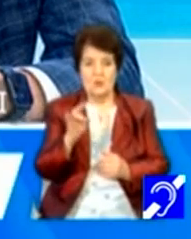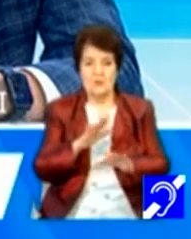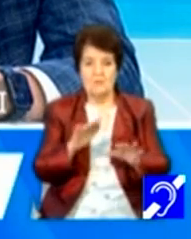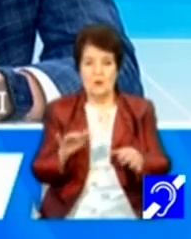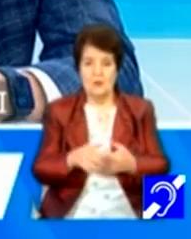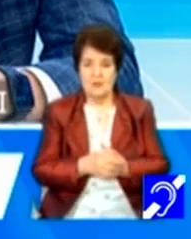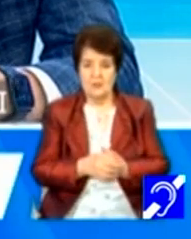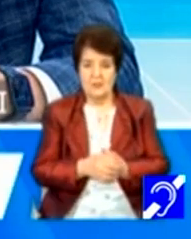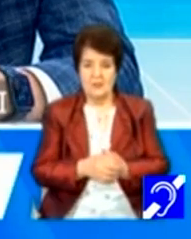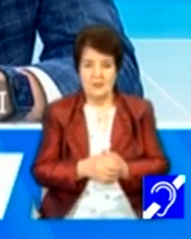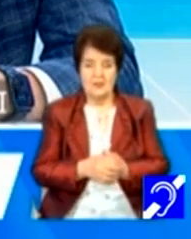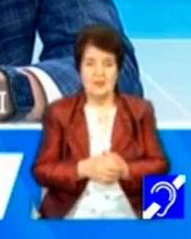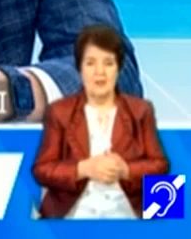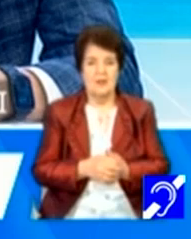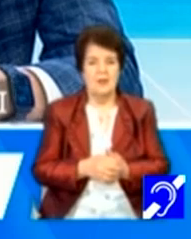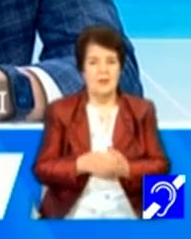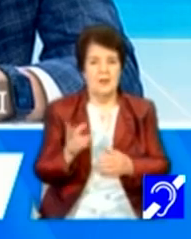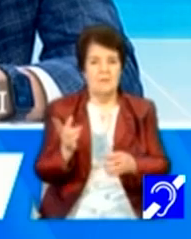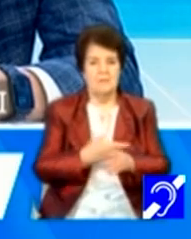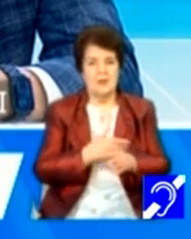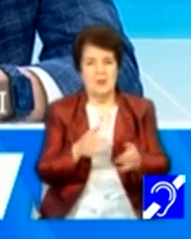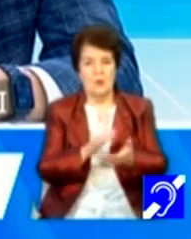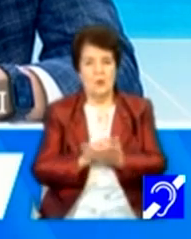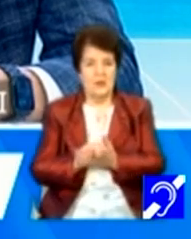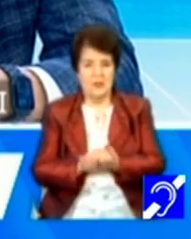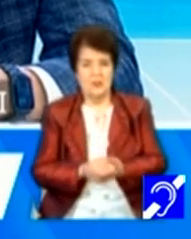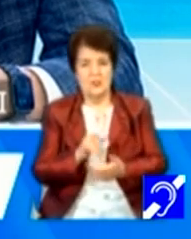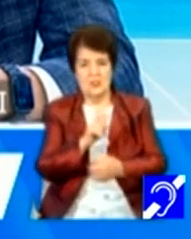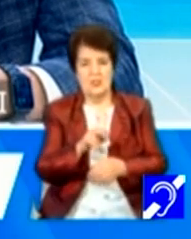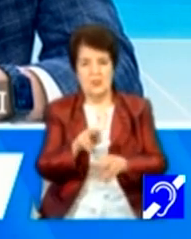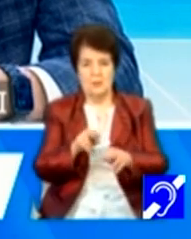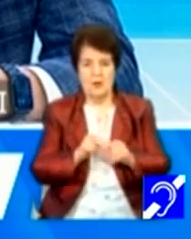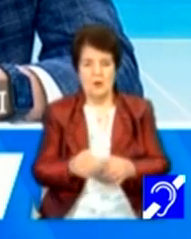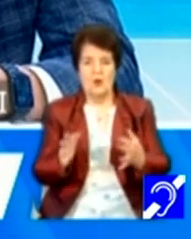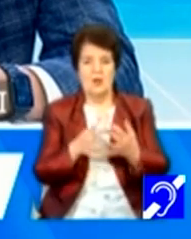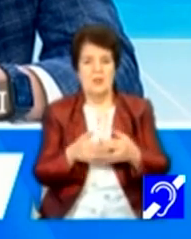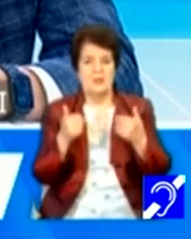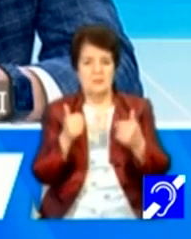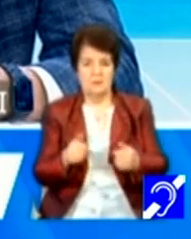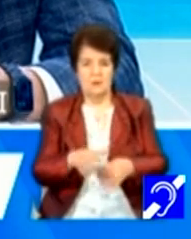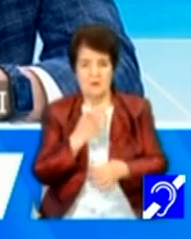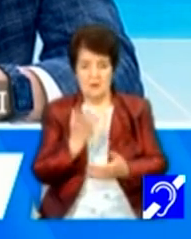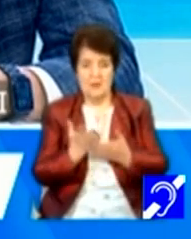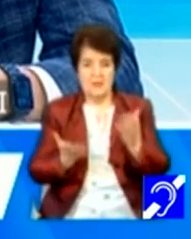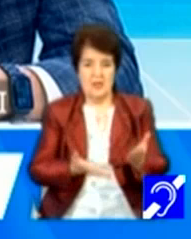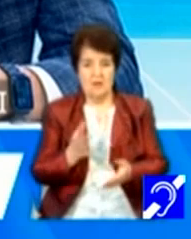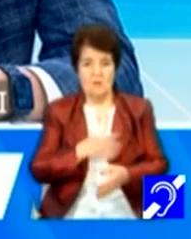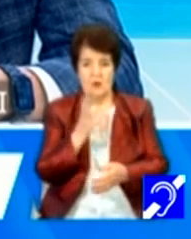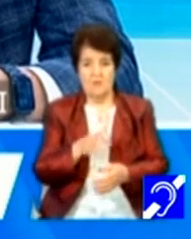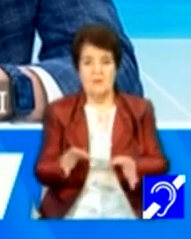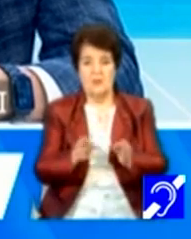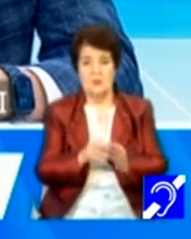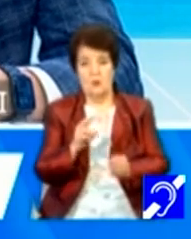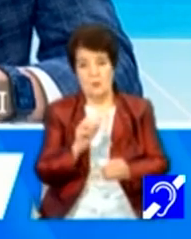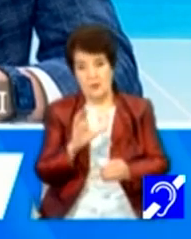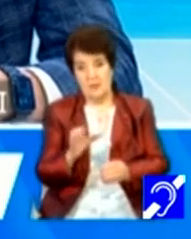cu Vacu Zăunii. Fără unioniști în Parlament, vom avea o alianță de compromis. Dacă unioniștii vor fi în Parlament, atunci împreună cu